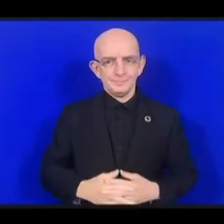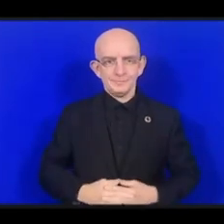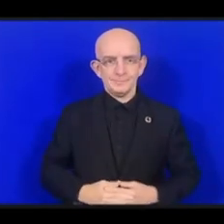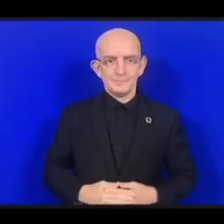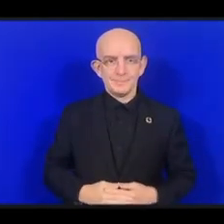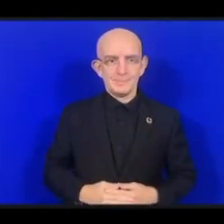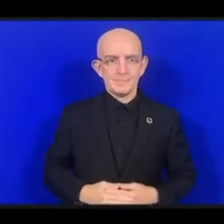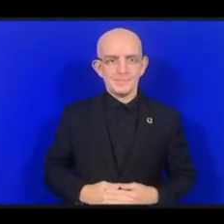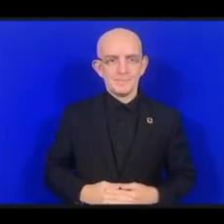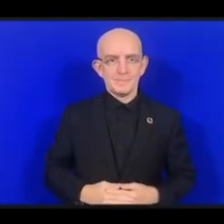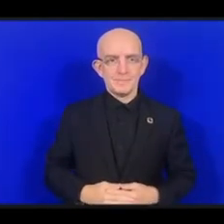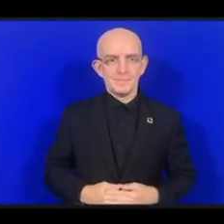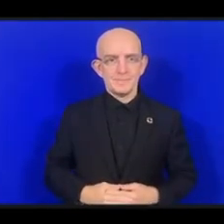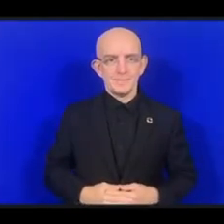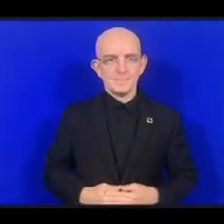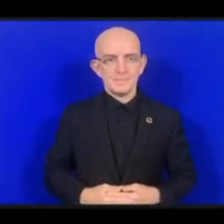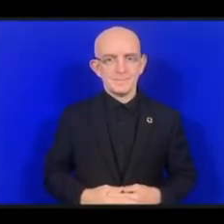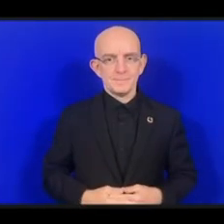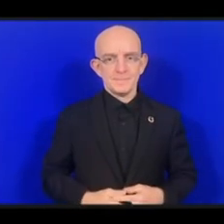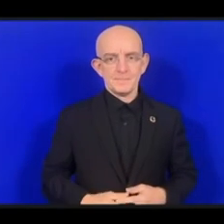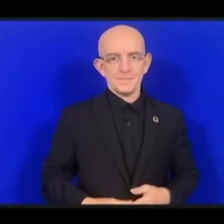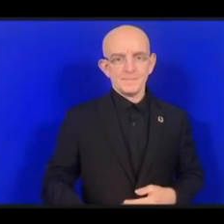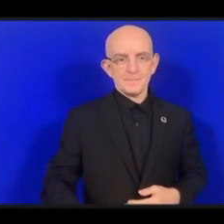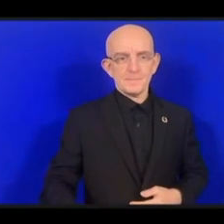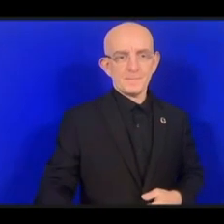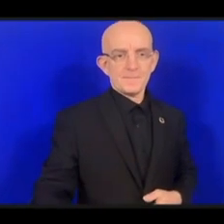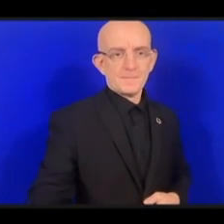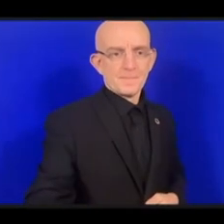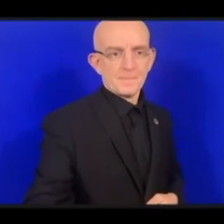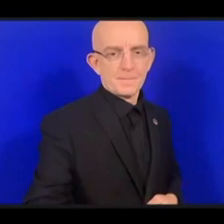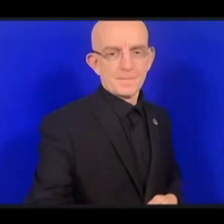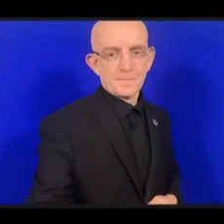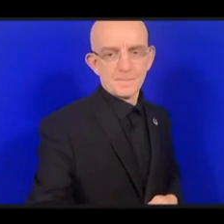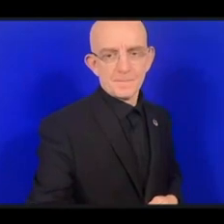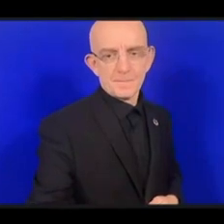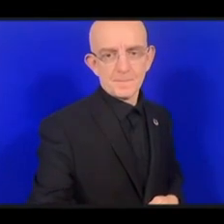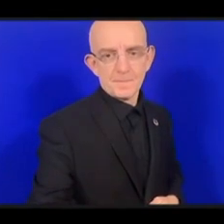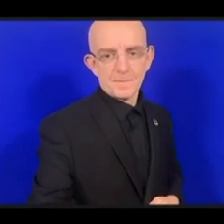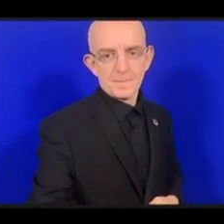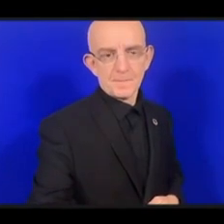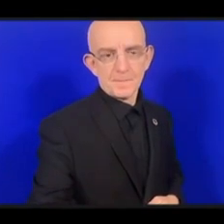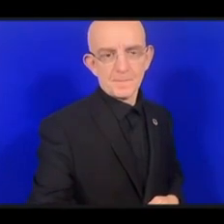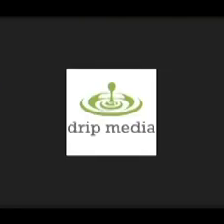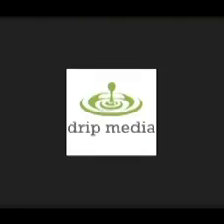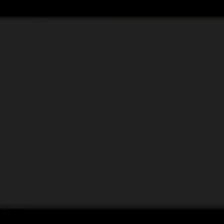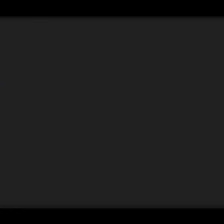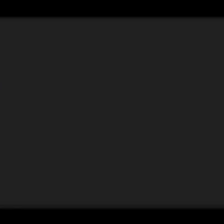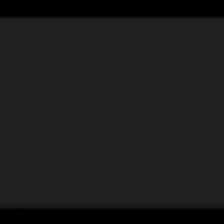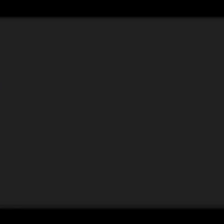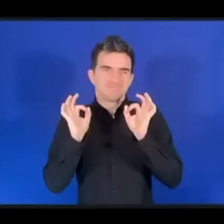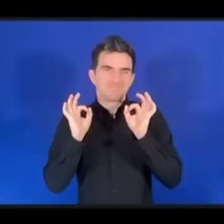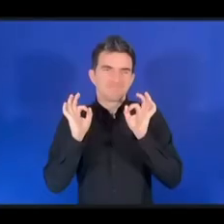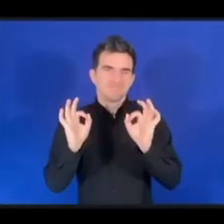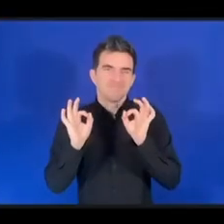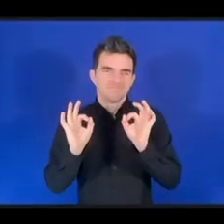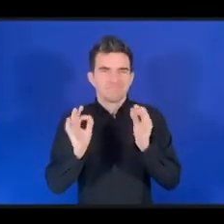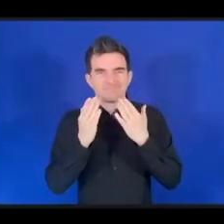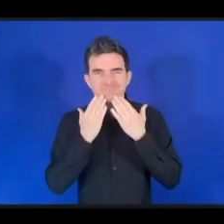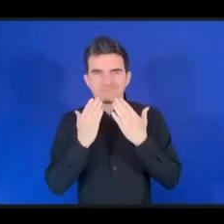beaucoup merci beaucoup encore une fois nous pouvons applaudir chaleureusement le prêtre